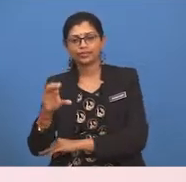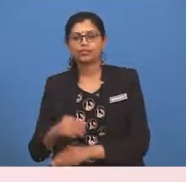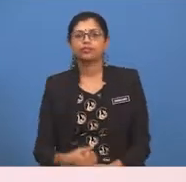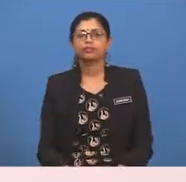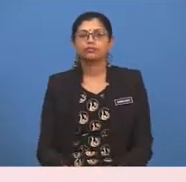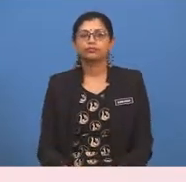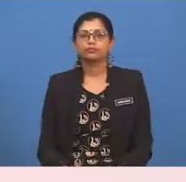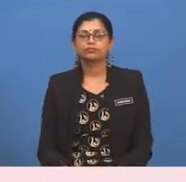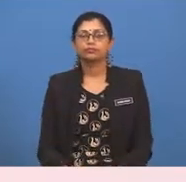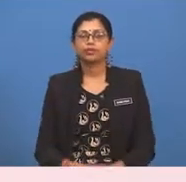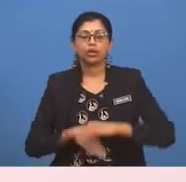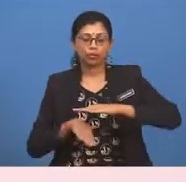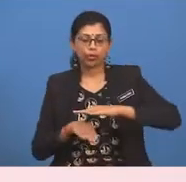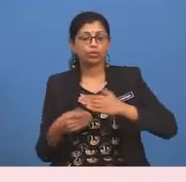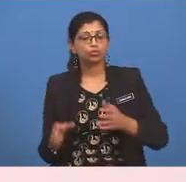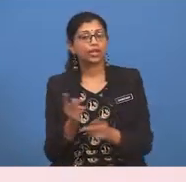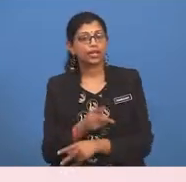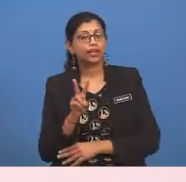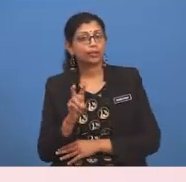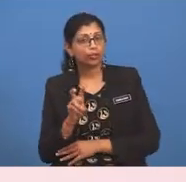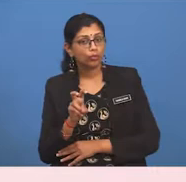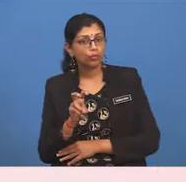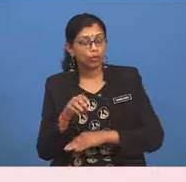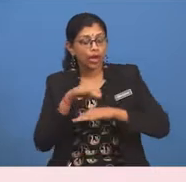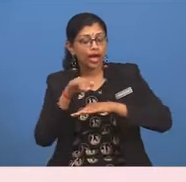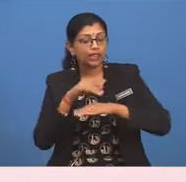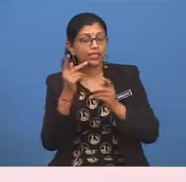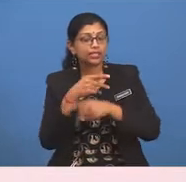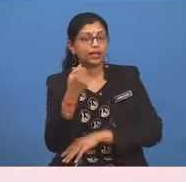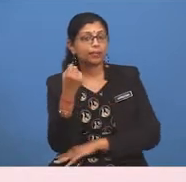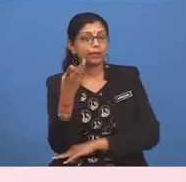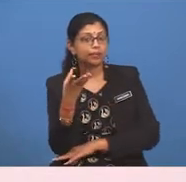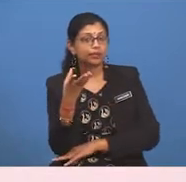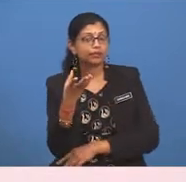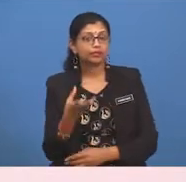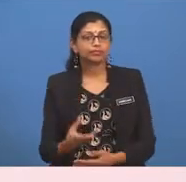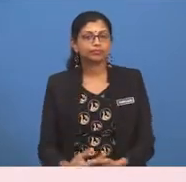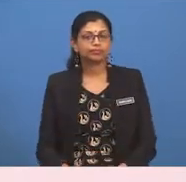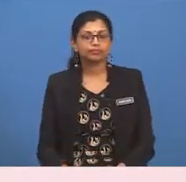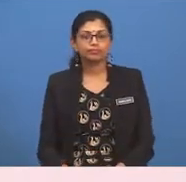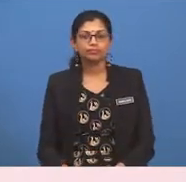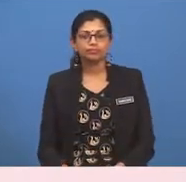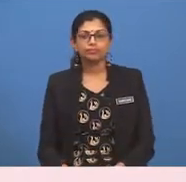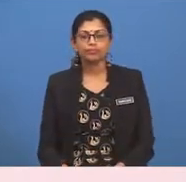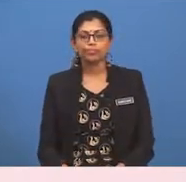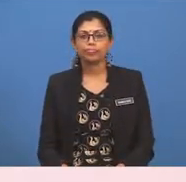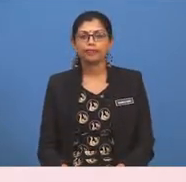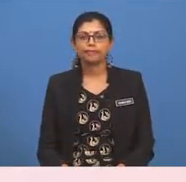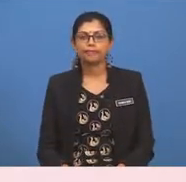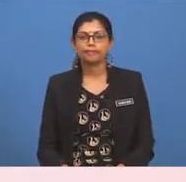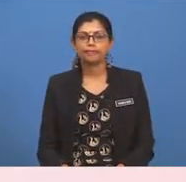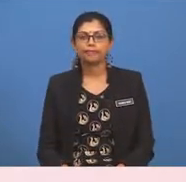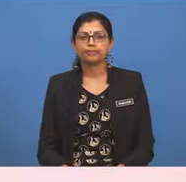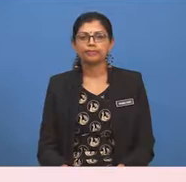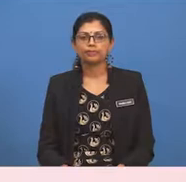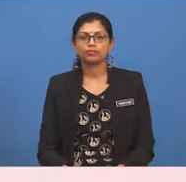Apabila penyebut telah didarabkan dengan 20, maka pengangka juga